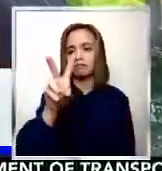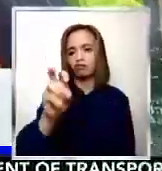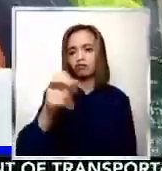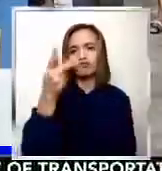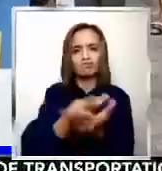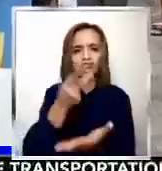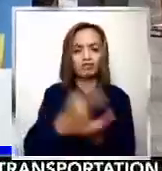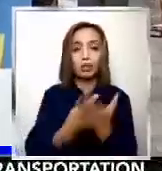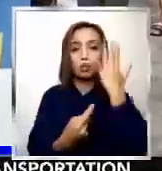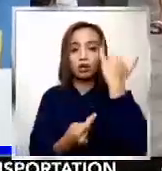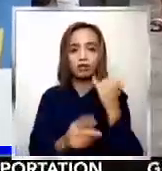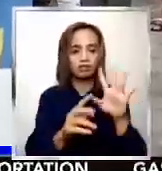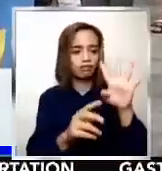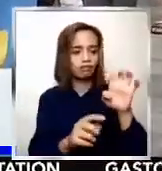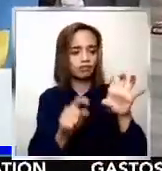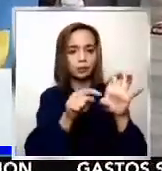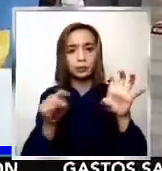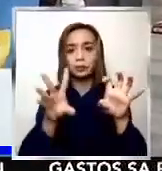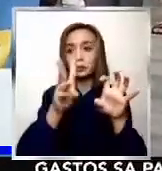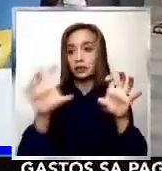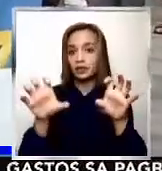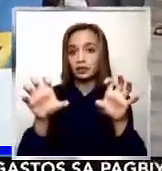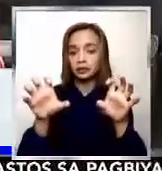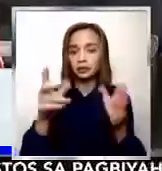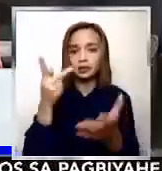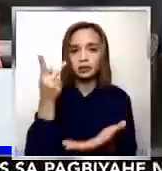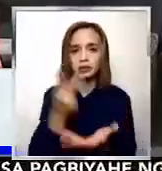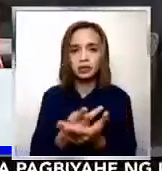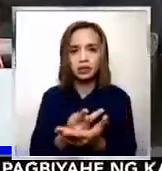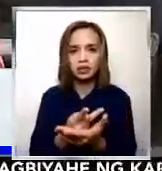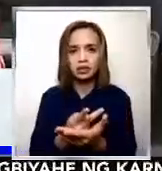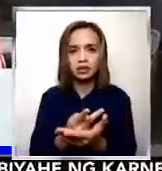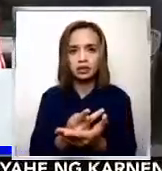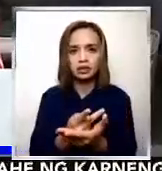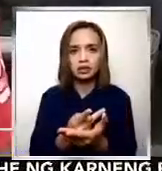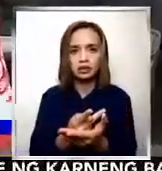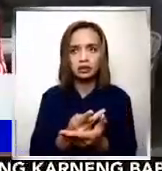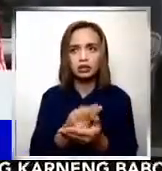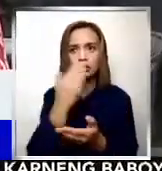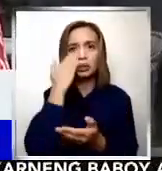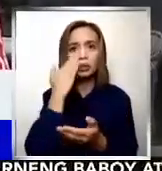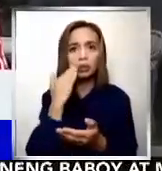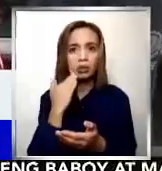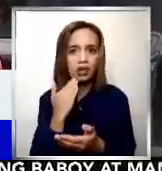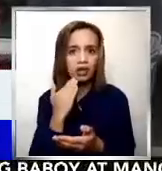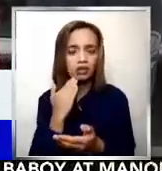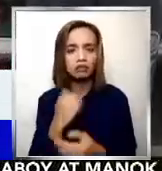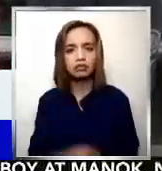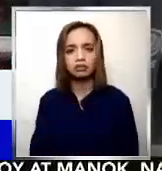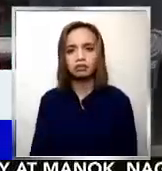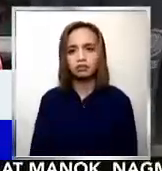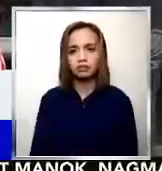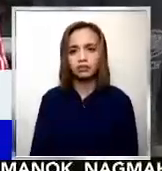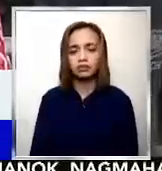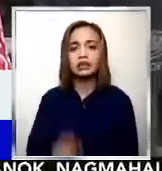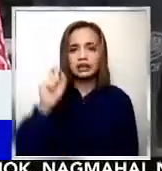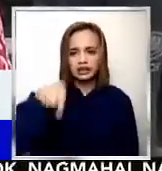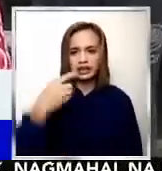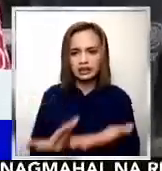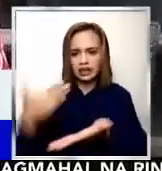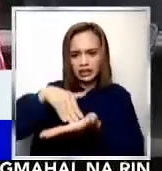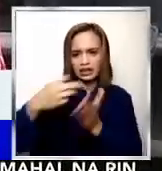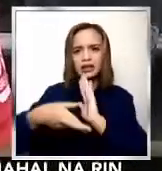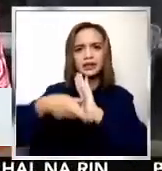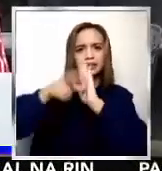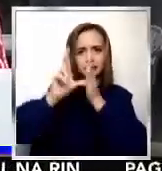to 600 pesos ang nawawala sa arawang kita nila. Kailangan ng ribikisahin yung mga batas. Katulad ng old regulation law